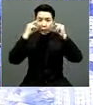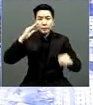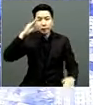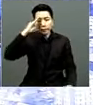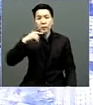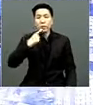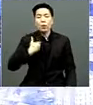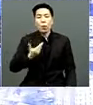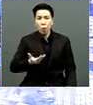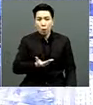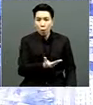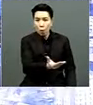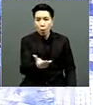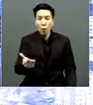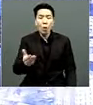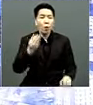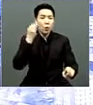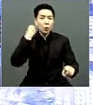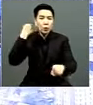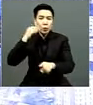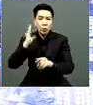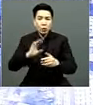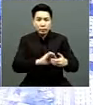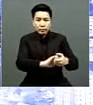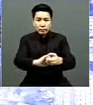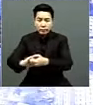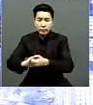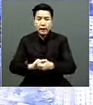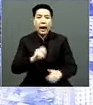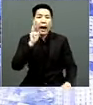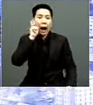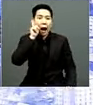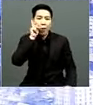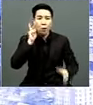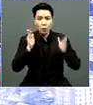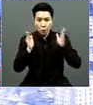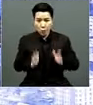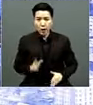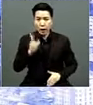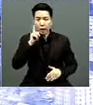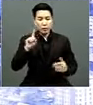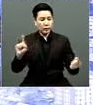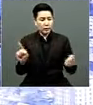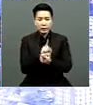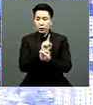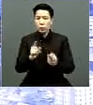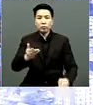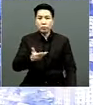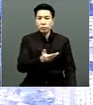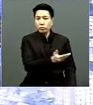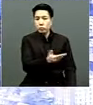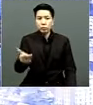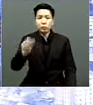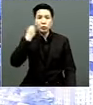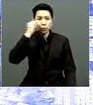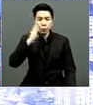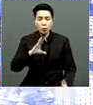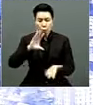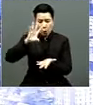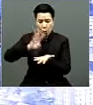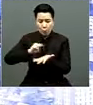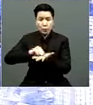อกว่าต้องขอความร่วมมือจากสื่อสารมวลชนทั้งหมด ในสังคมนี้นะครับเพื่อให้ข้อมูลทำ